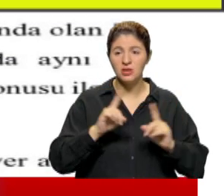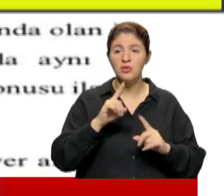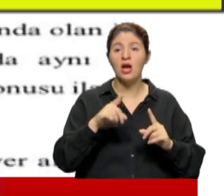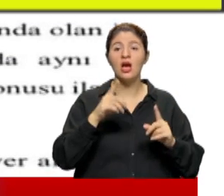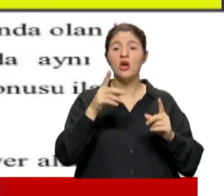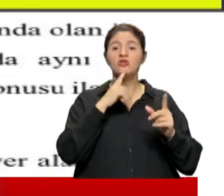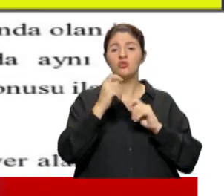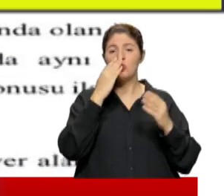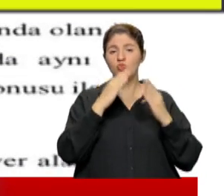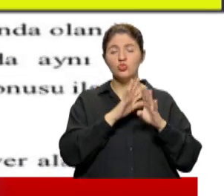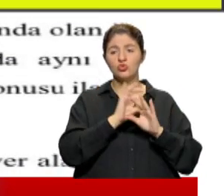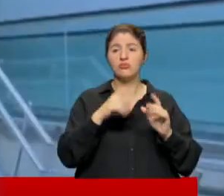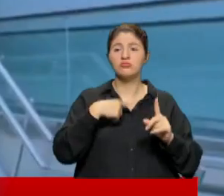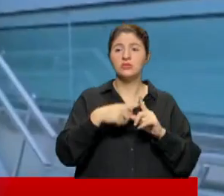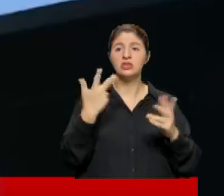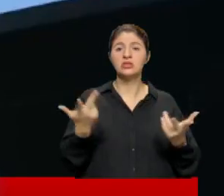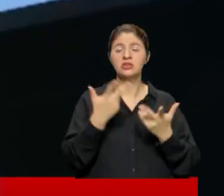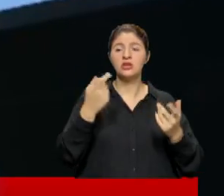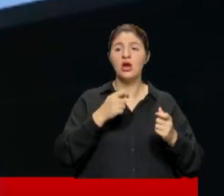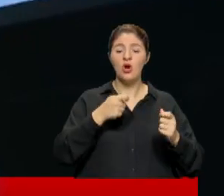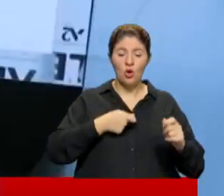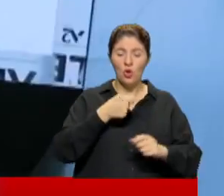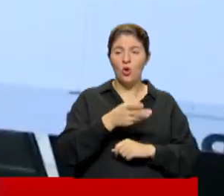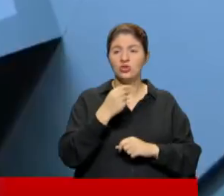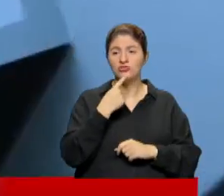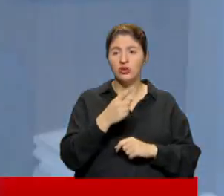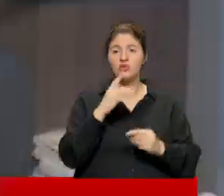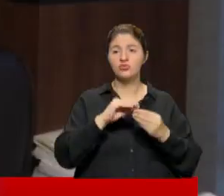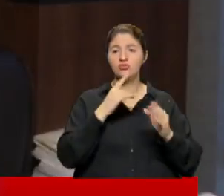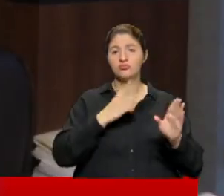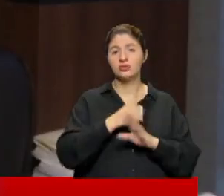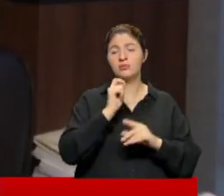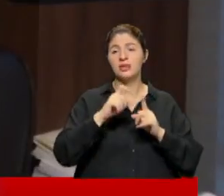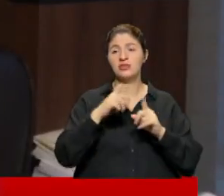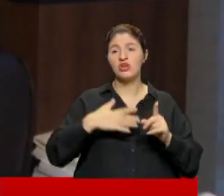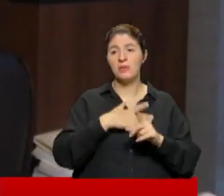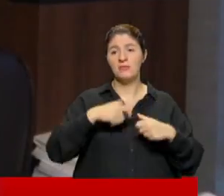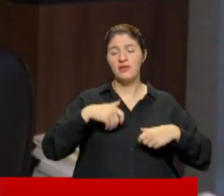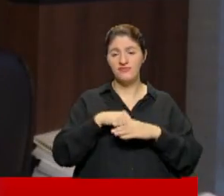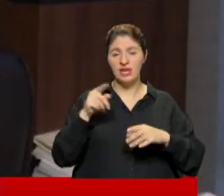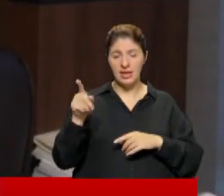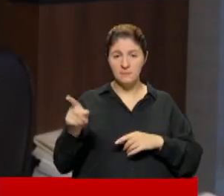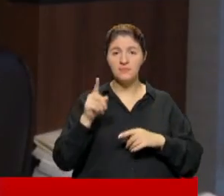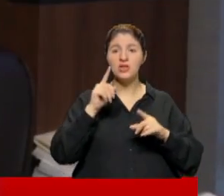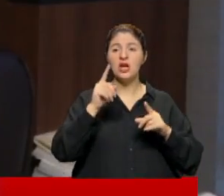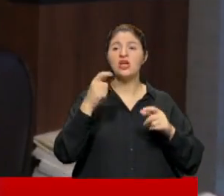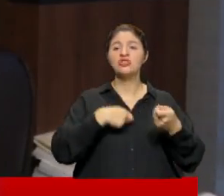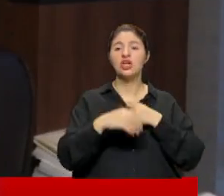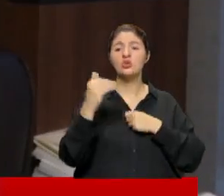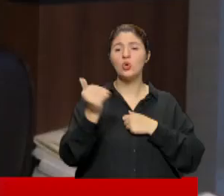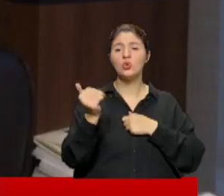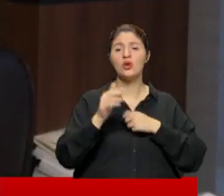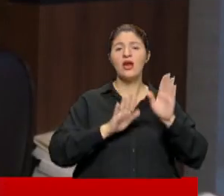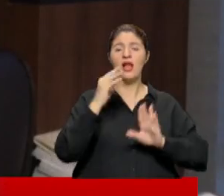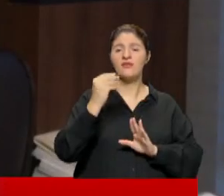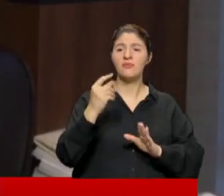maliyetlere dikkat çekti CHP'li Deniz Yavuz Yılmaz suç duyurusunda bulundu şirketler çok düşük fiyat verip ihaleyi